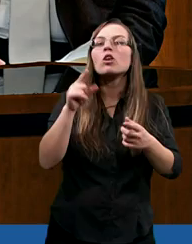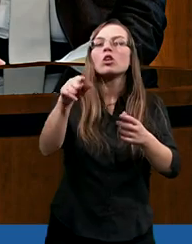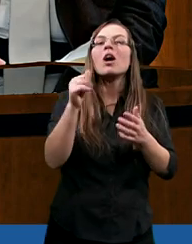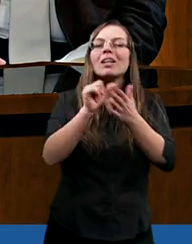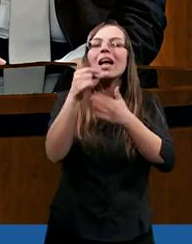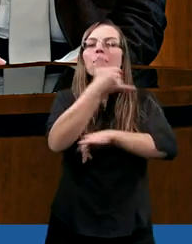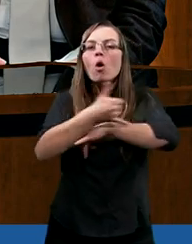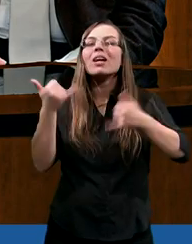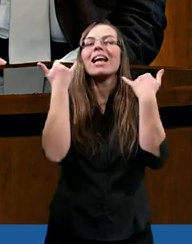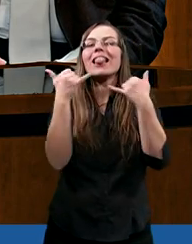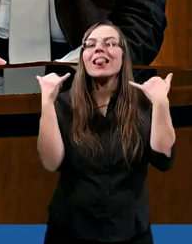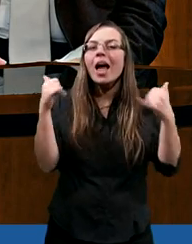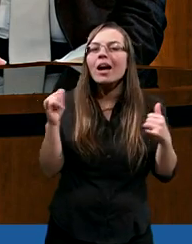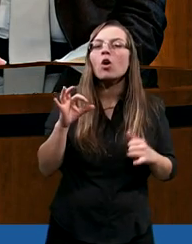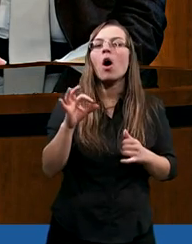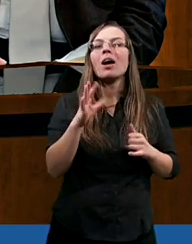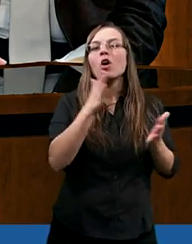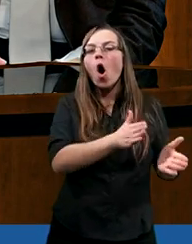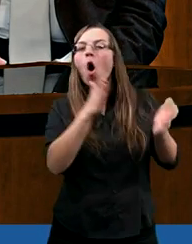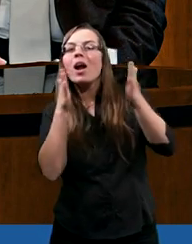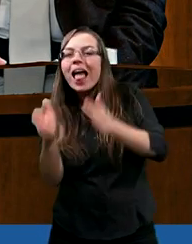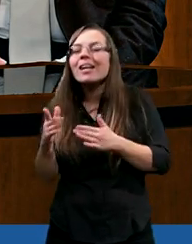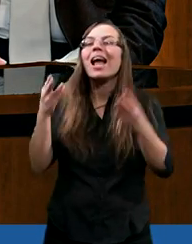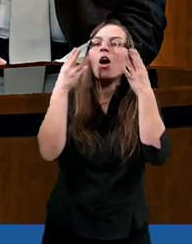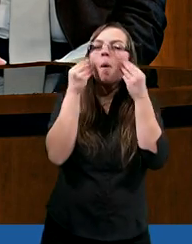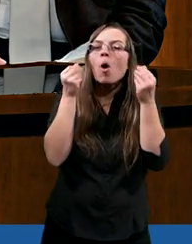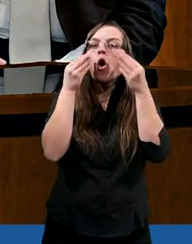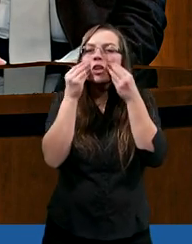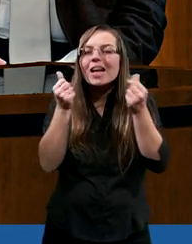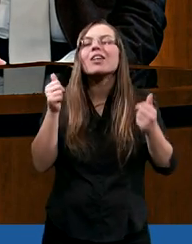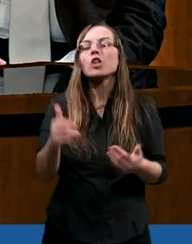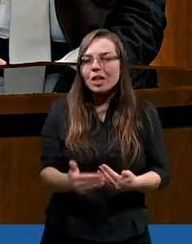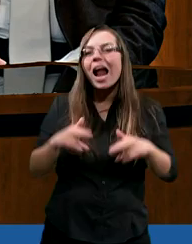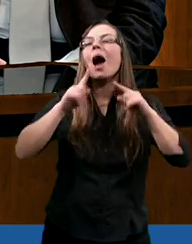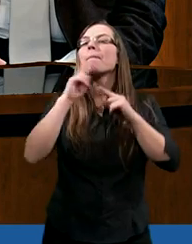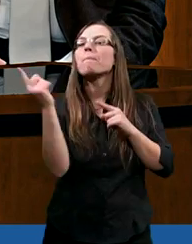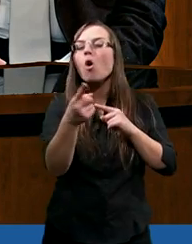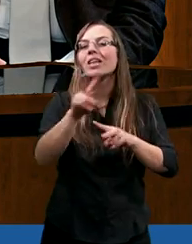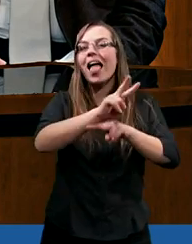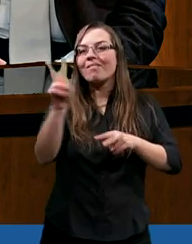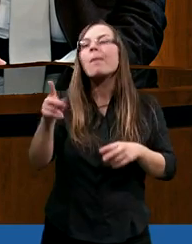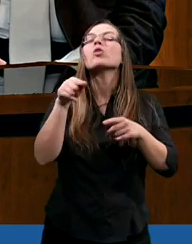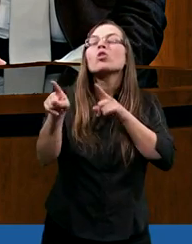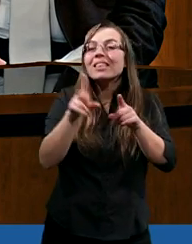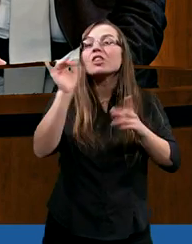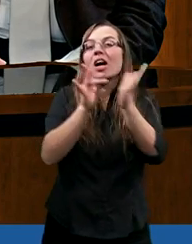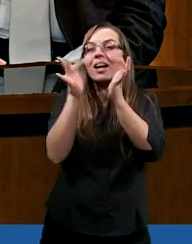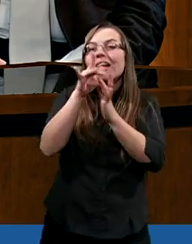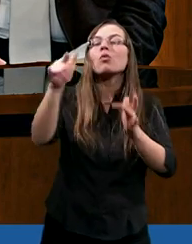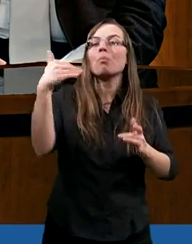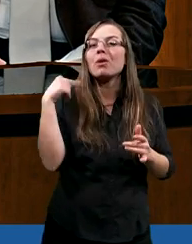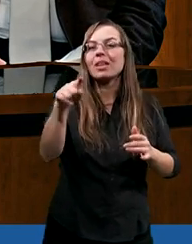jest podkreślone. Innego, kolejnego pocieszyciela, pośle wam. Czyli Chrystus był tym